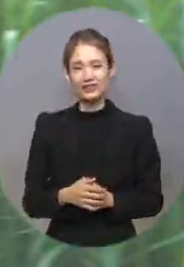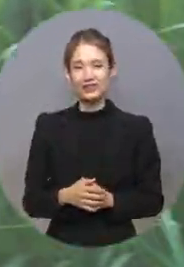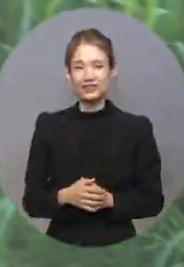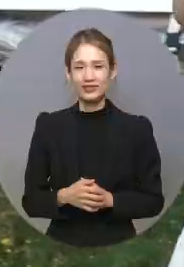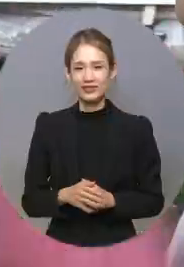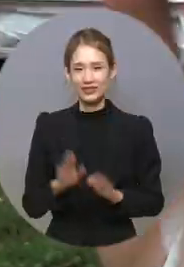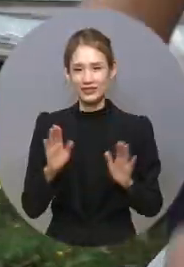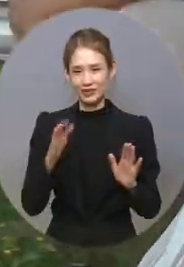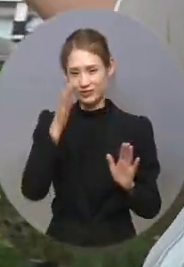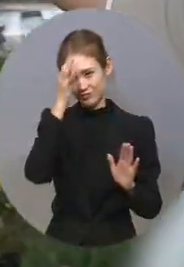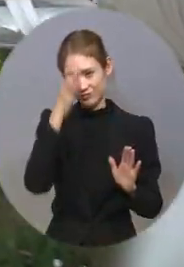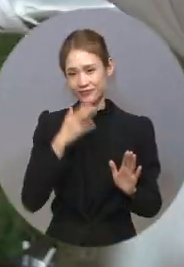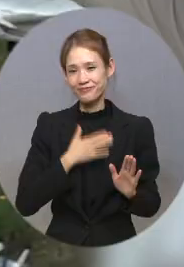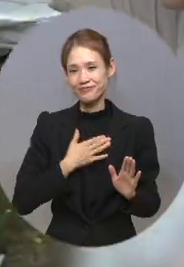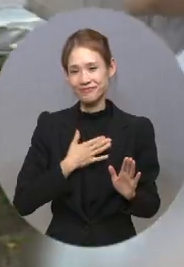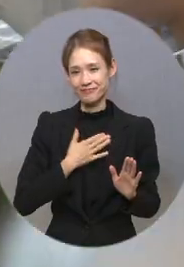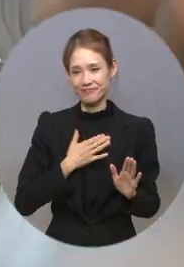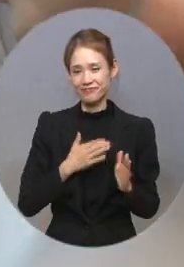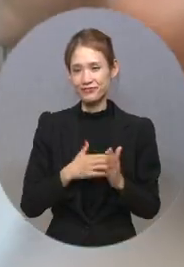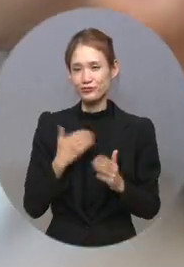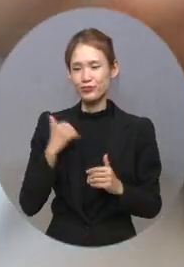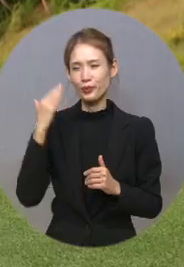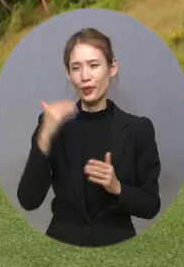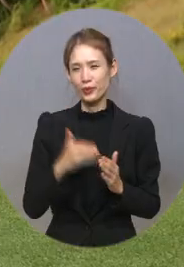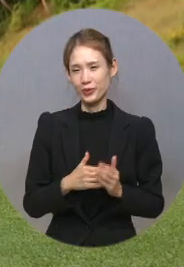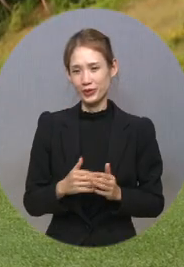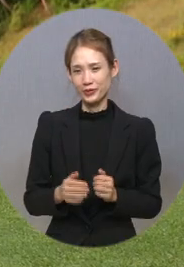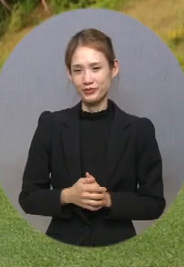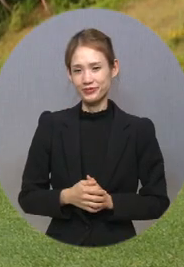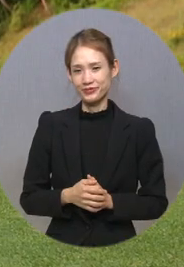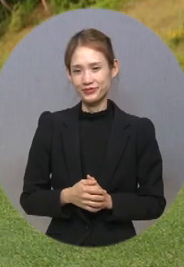알겠어. 내가 커서 그래. 나 너무 커서.